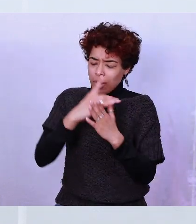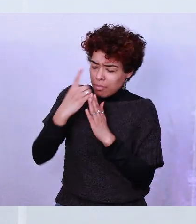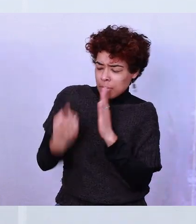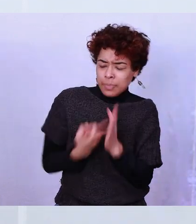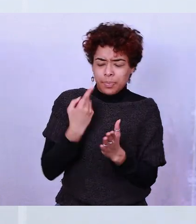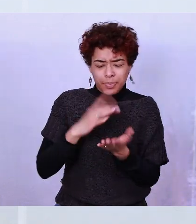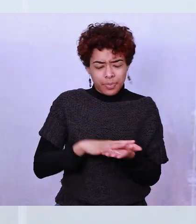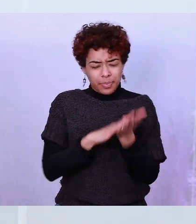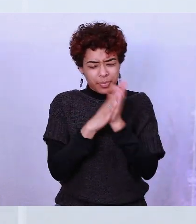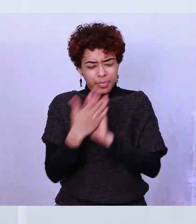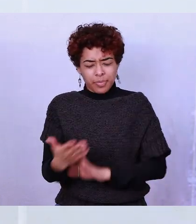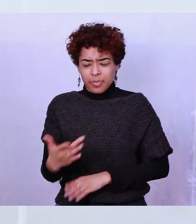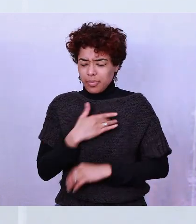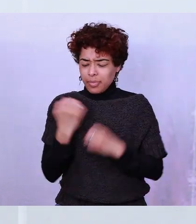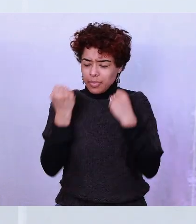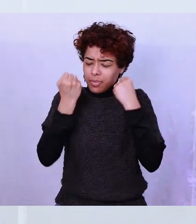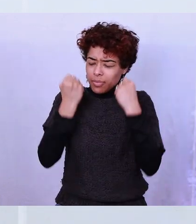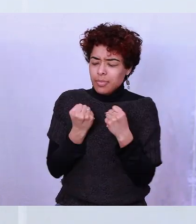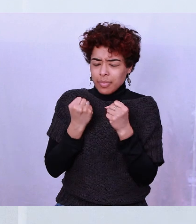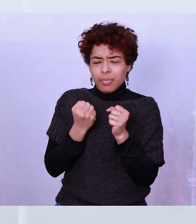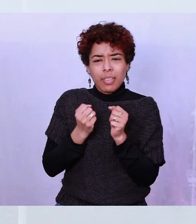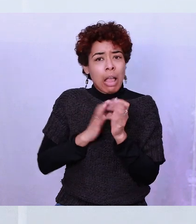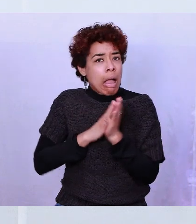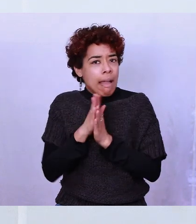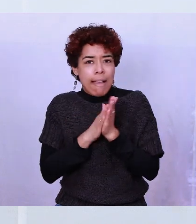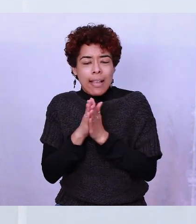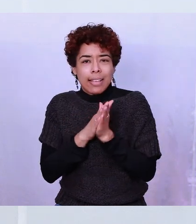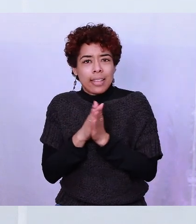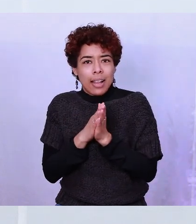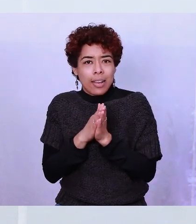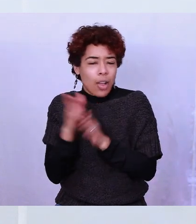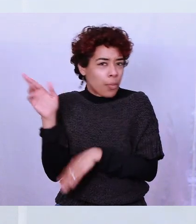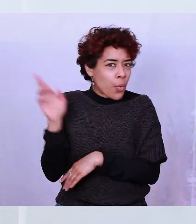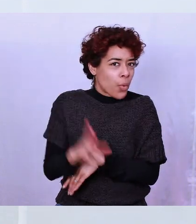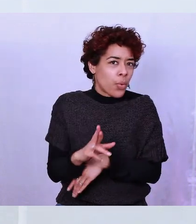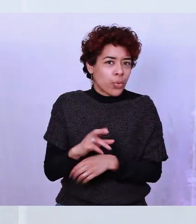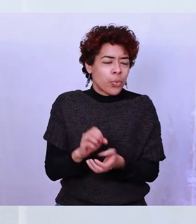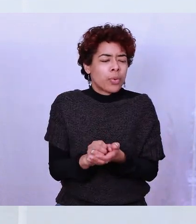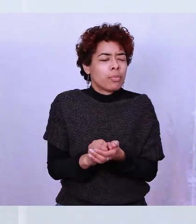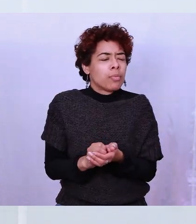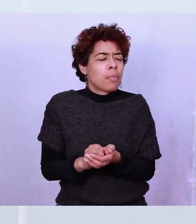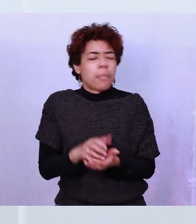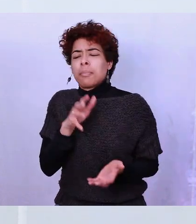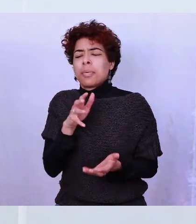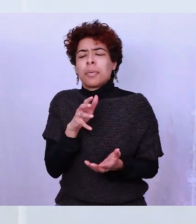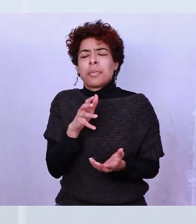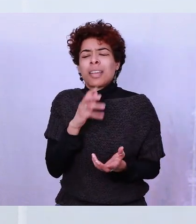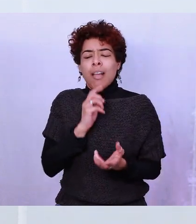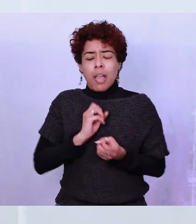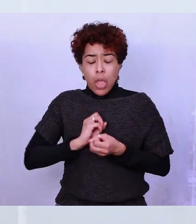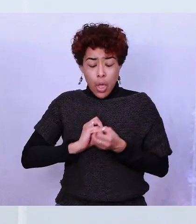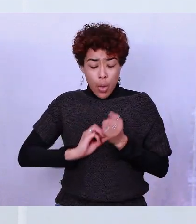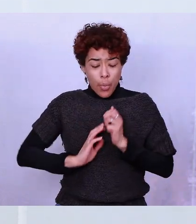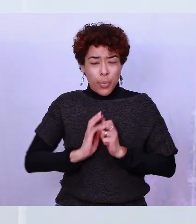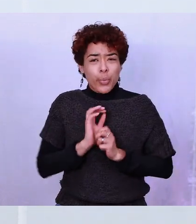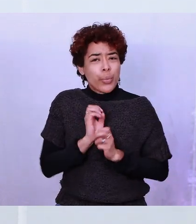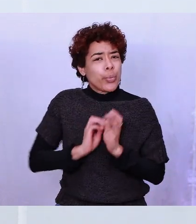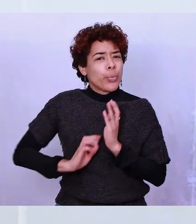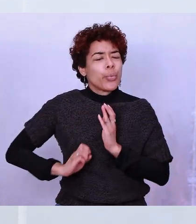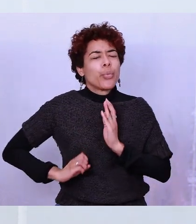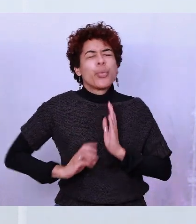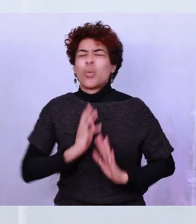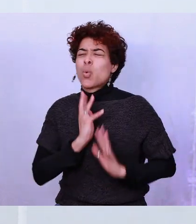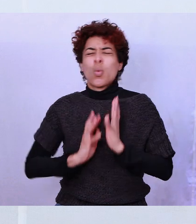leur cœur soit raffermi, que le zèle, Seigneur mon Dieu, soit amplifié dans leur cœur, que ce feu qui brûlait, Seigneur mon